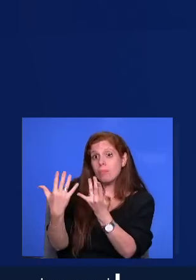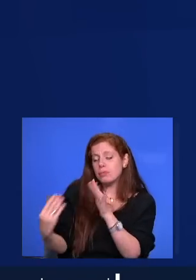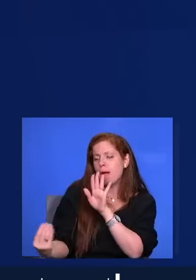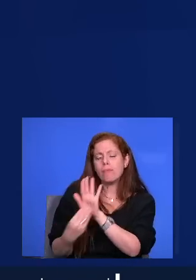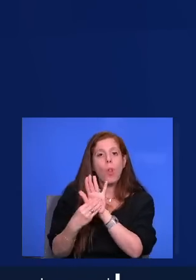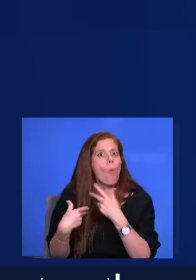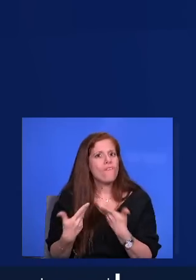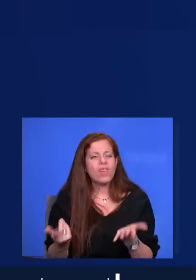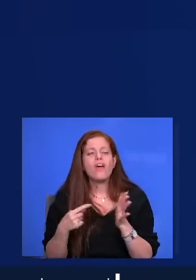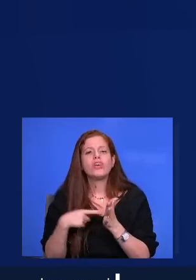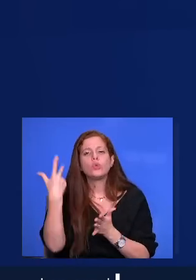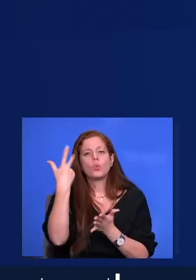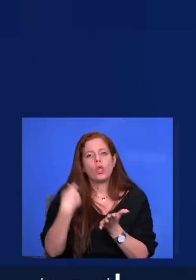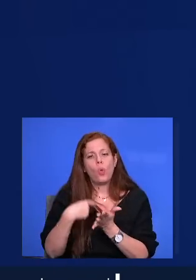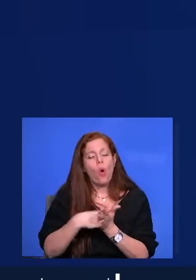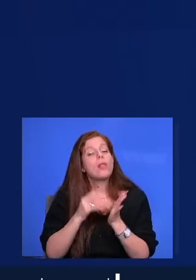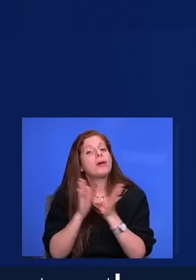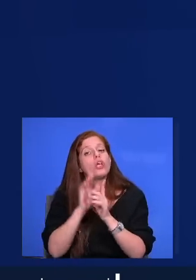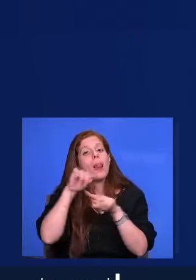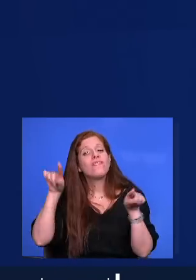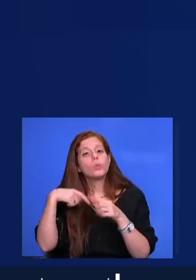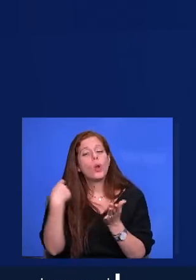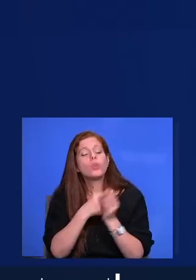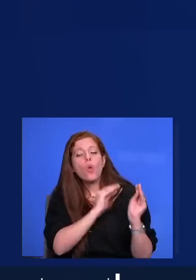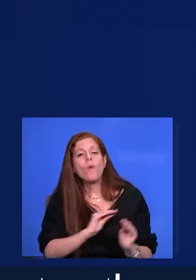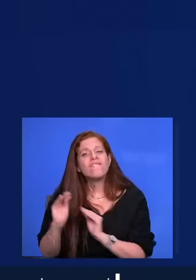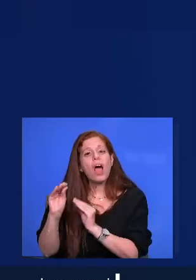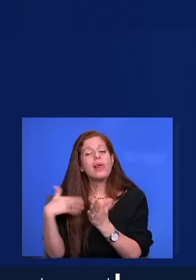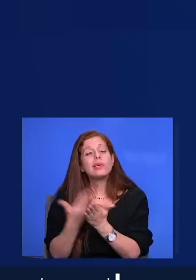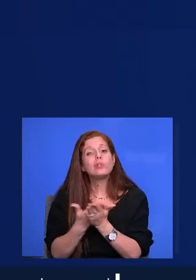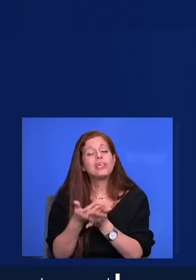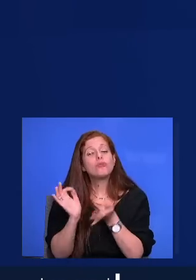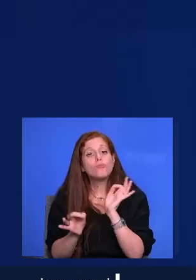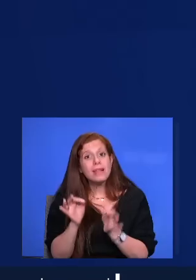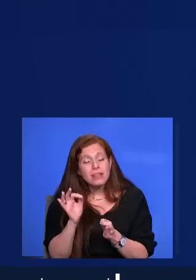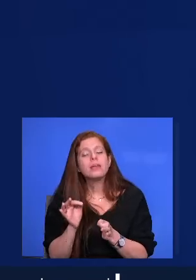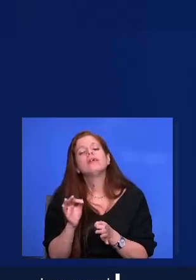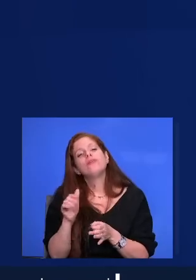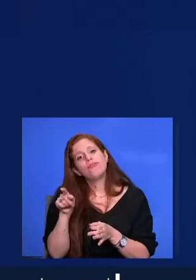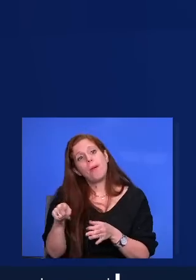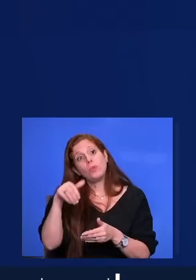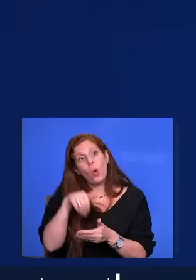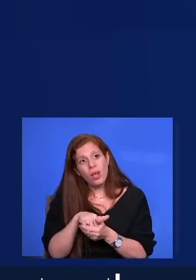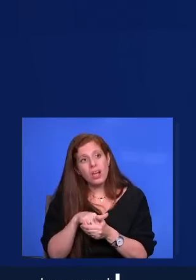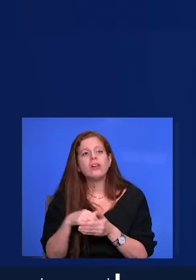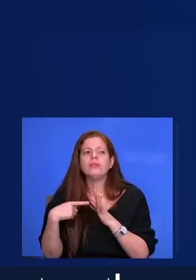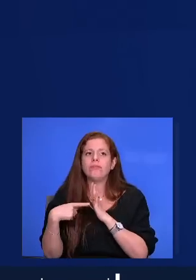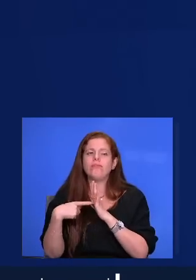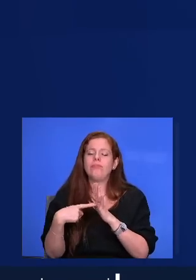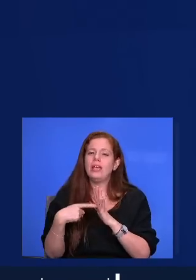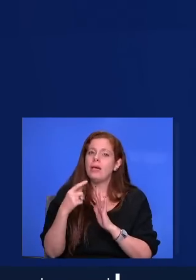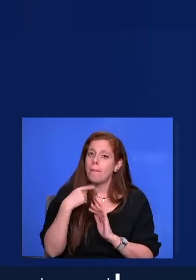והגיעו שלושה דוחות. הבקשה לביטול הדוחות הועברה לייעוץ המשפטי של הכנסת, ובתוך כך הדגיש יושב ראש הכנסת כי במידה